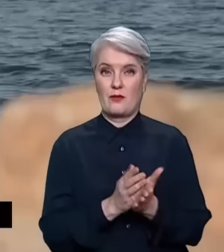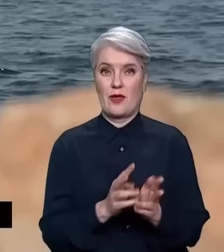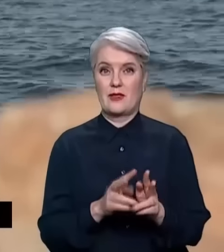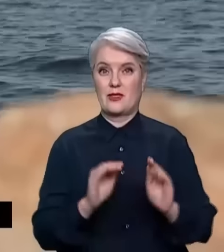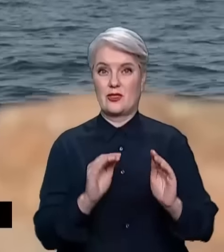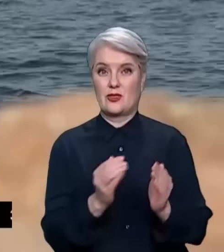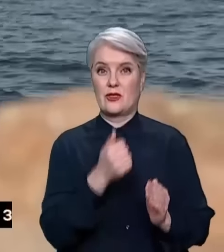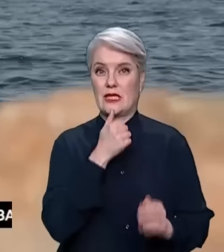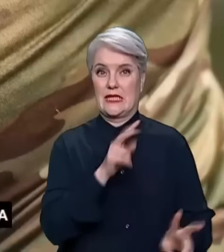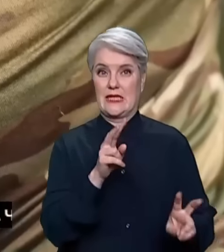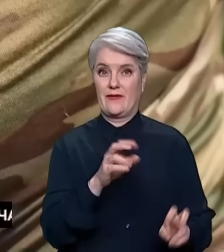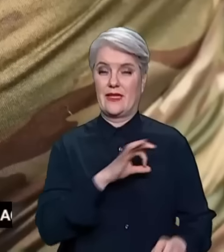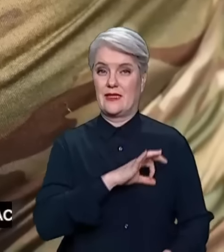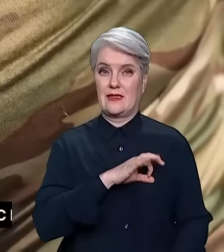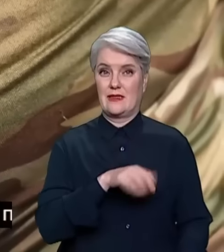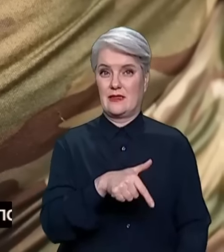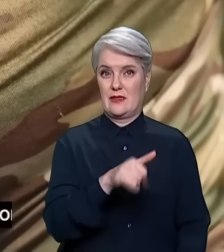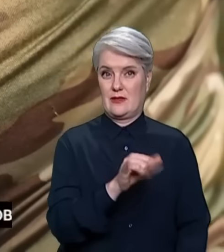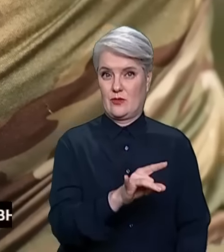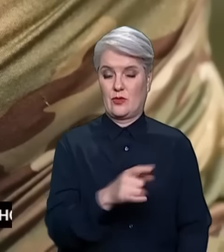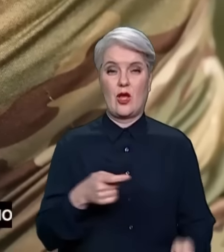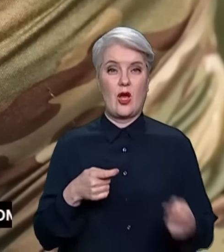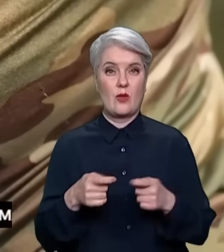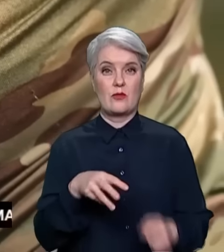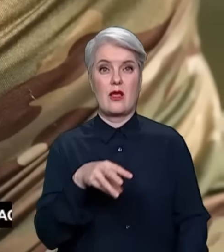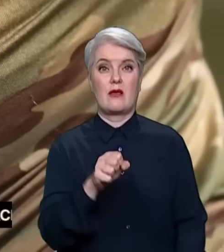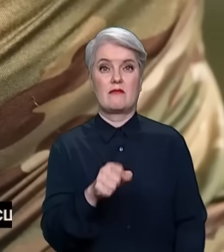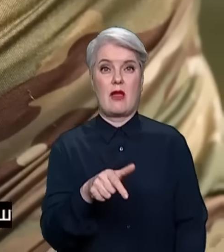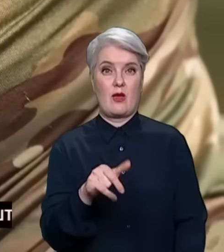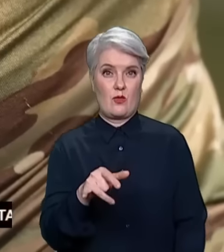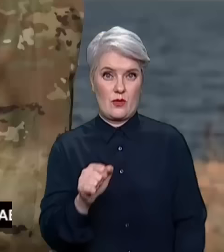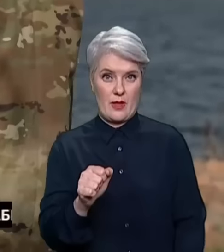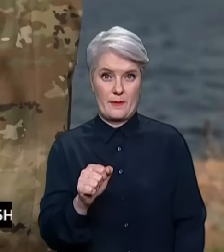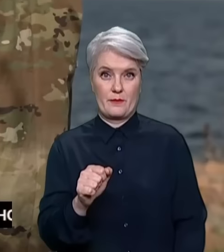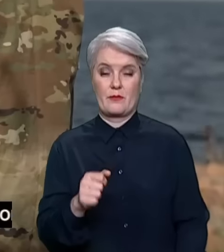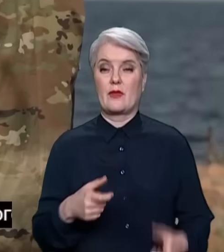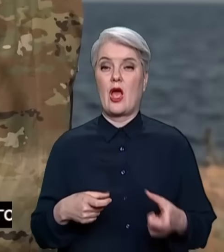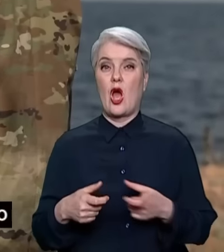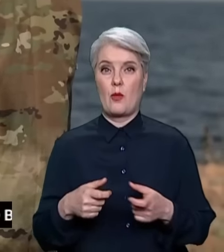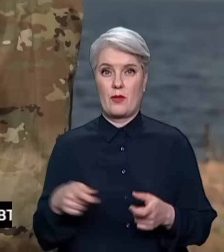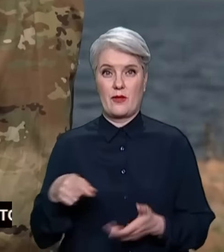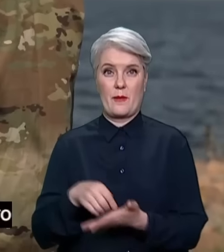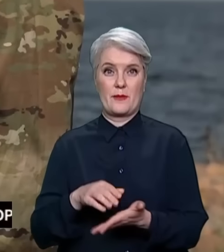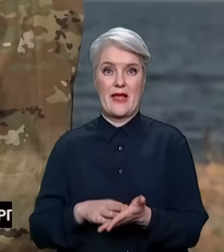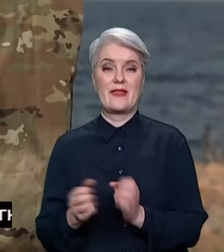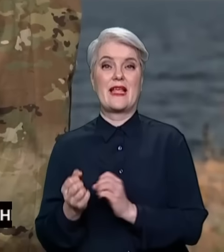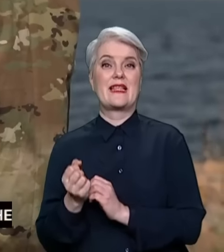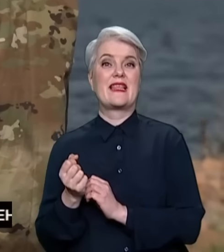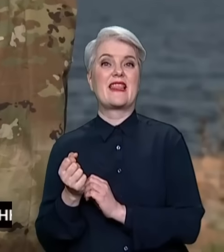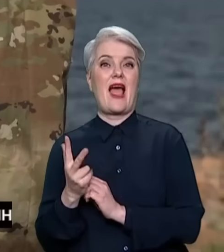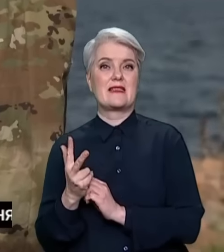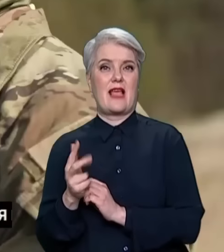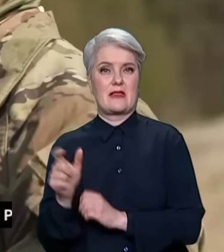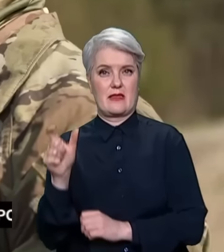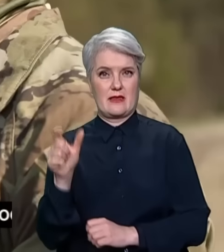абревіатуру спецслужби. Керує цією «Магурою» оператор на псевдо «13-й». Дії на морі його підрозділу вже